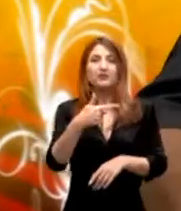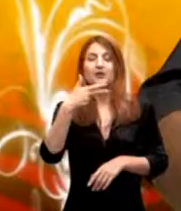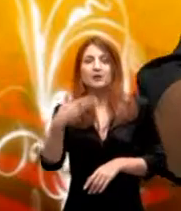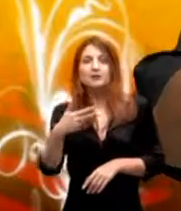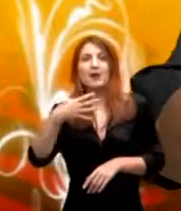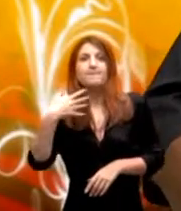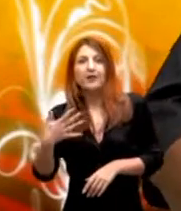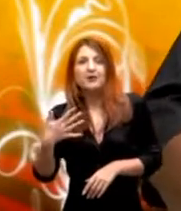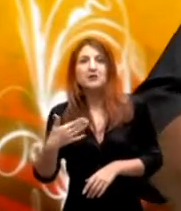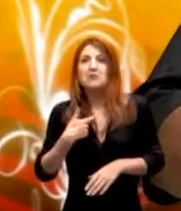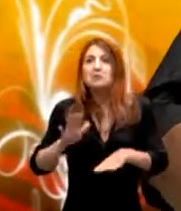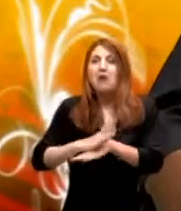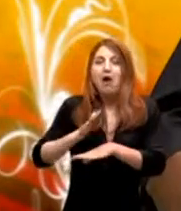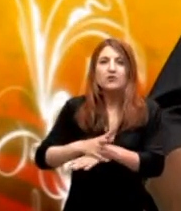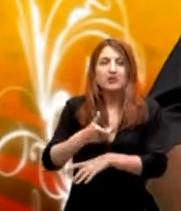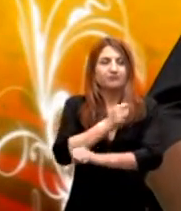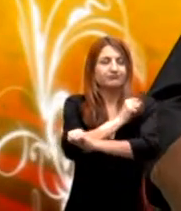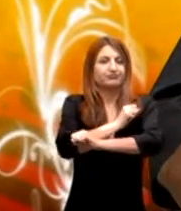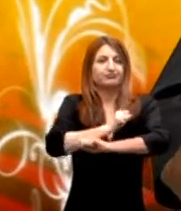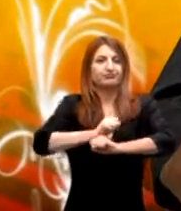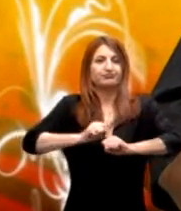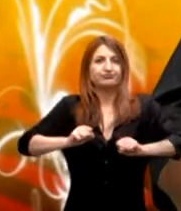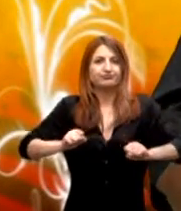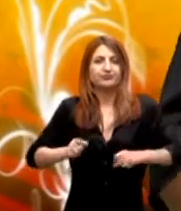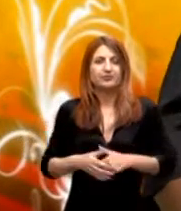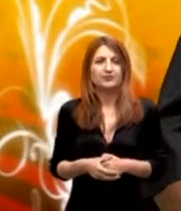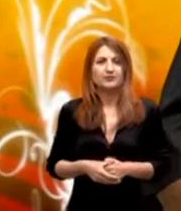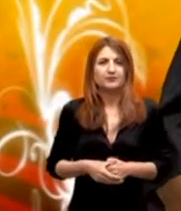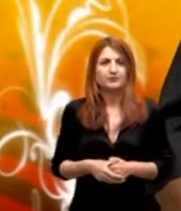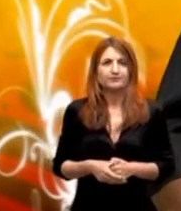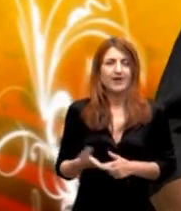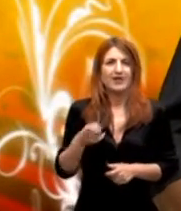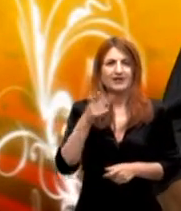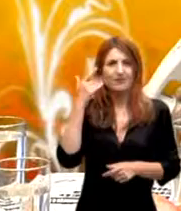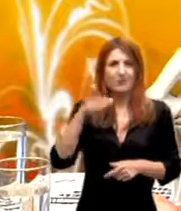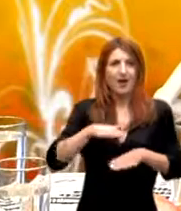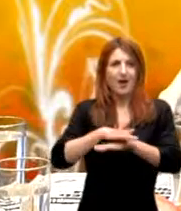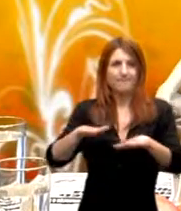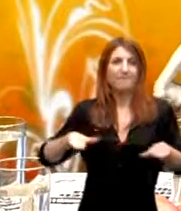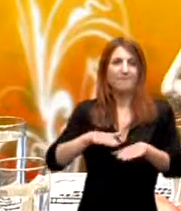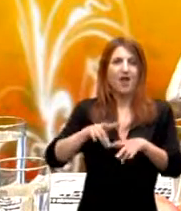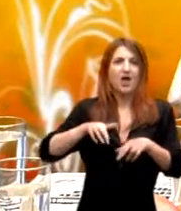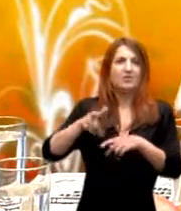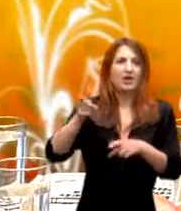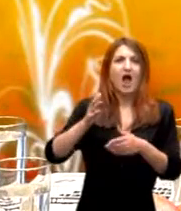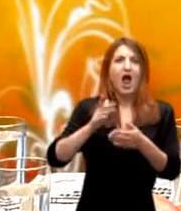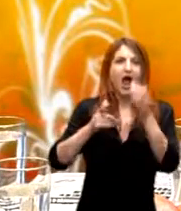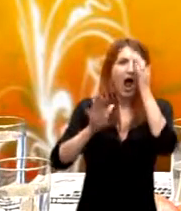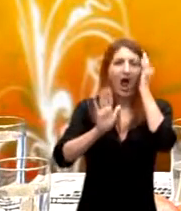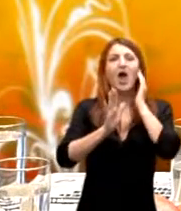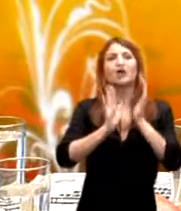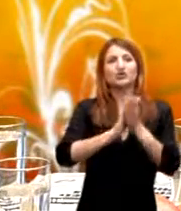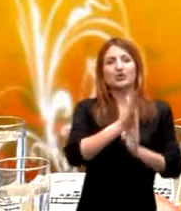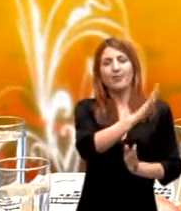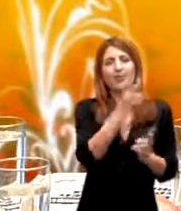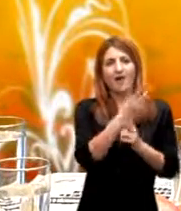50, jednostavno ne osjetiš da se ti zdebljaš. Samo dok da posjećamo ljude kad si hodao po plaži. Da, a tvoja žena, ona je kao ja izgleda,